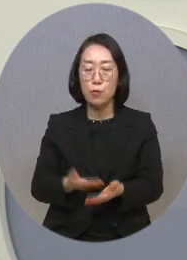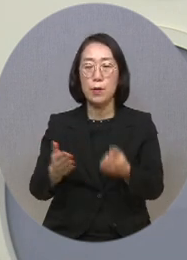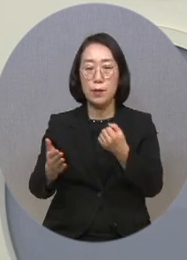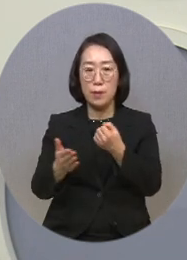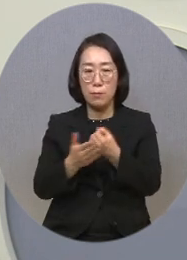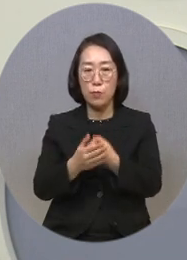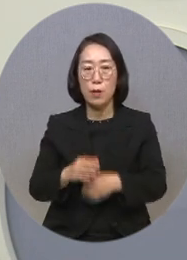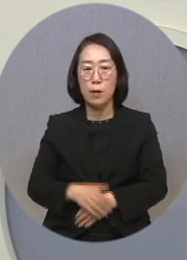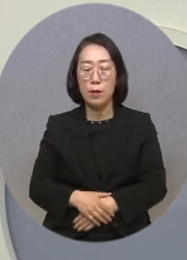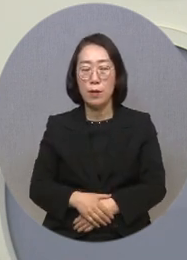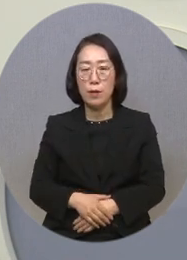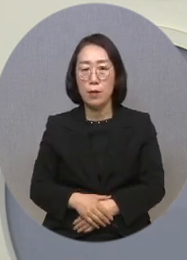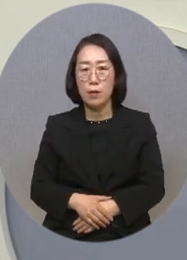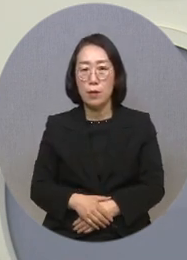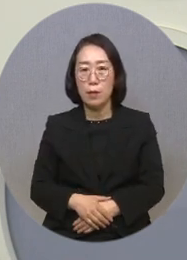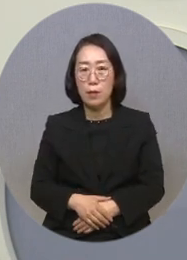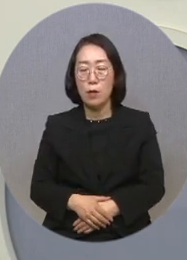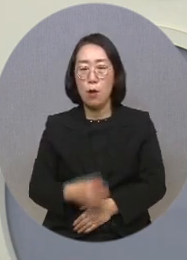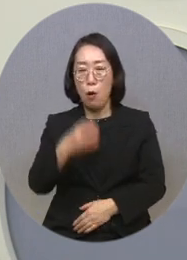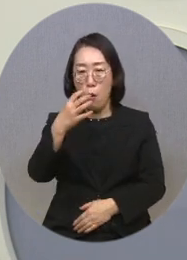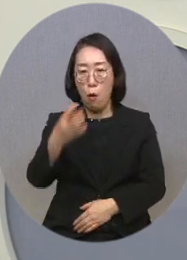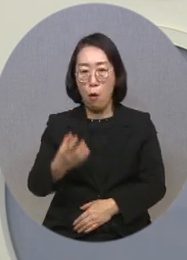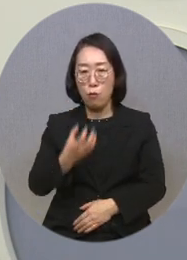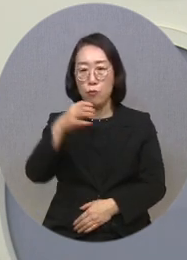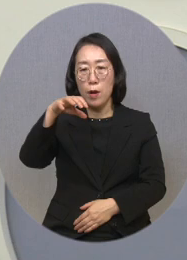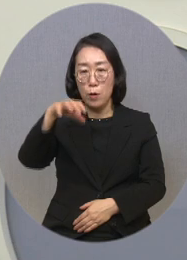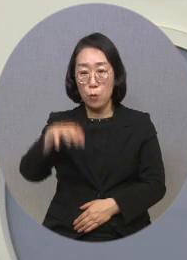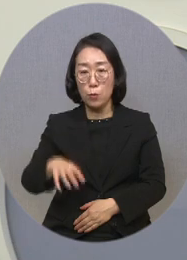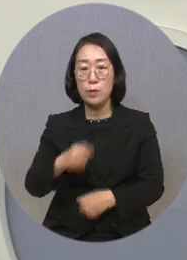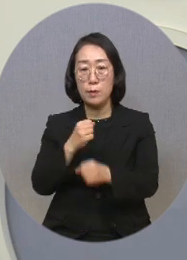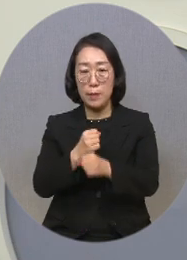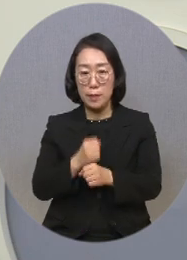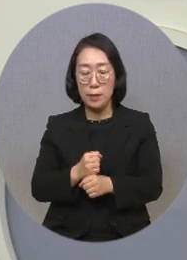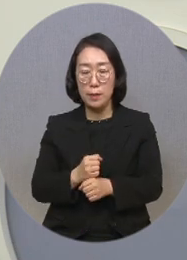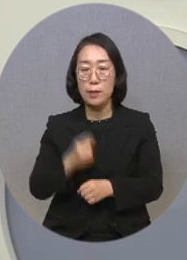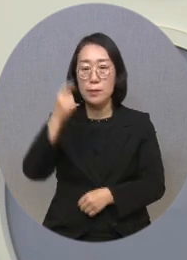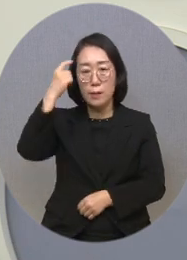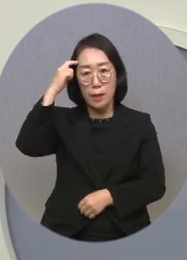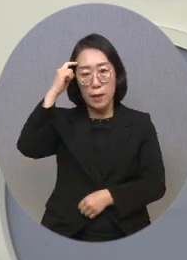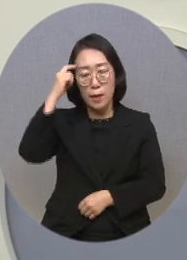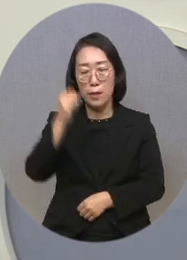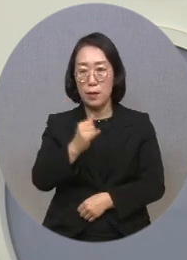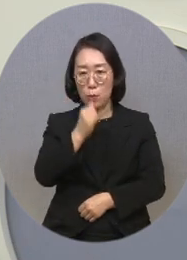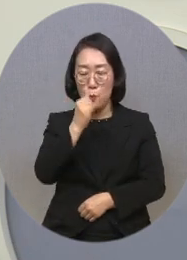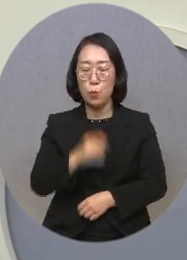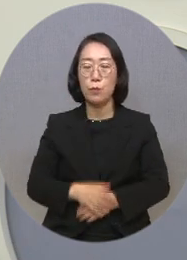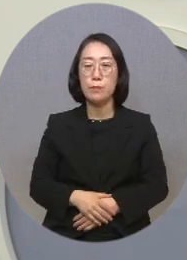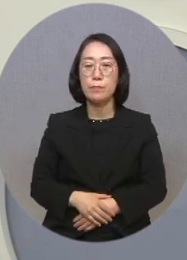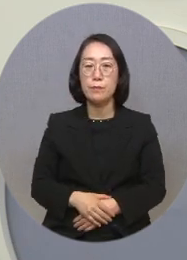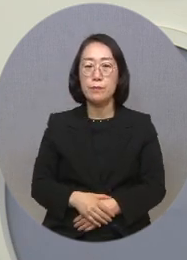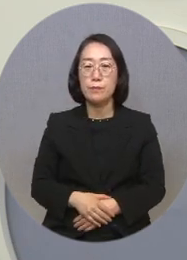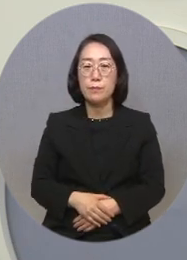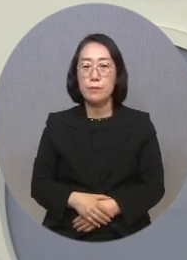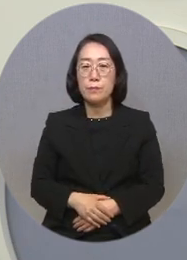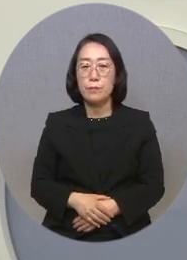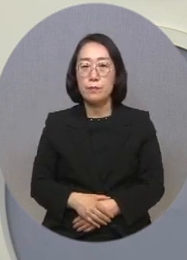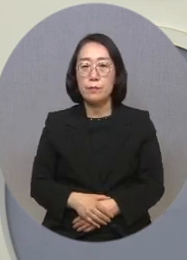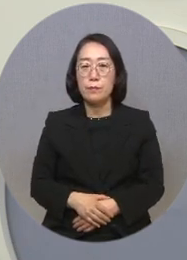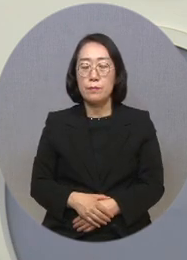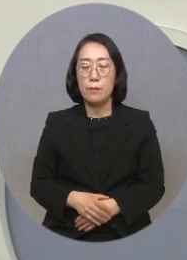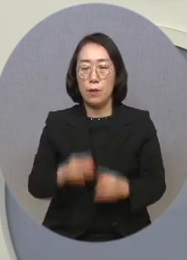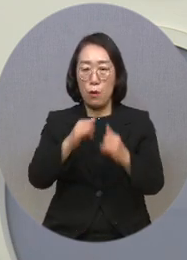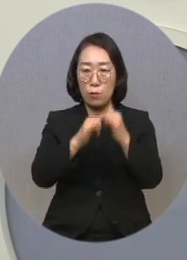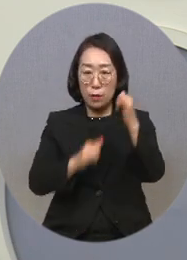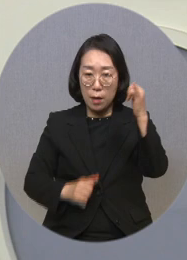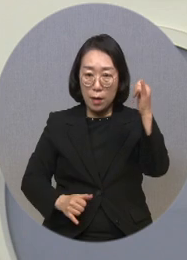너무 중요하기 때문에 성역할을 해야 되겠다라는 그러한 생각을 가지고 있고 우리 그 역대